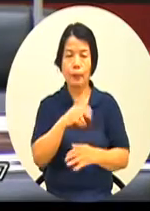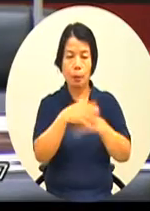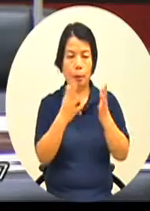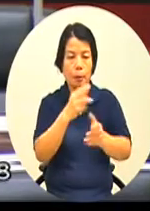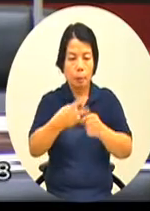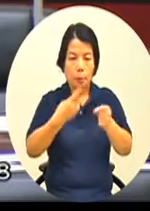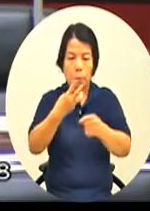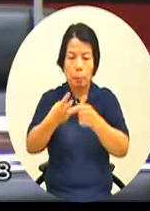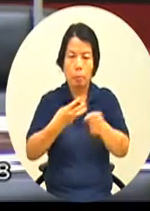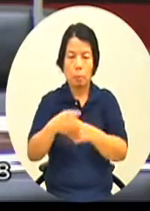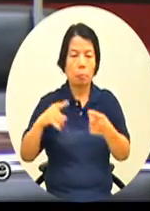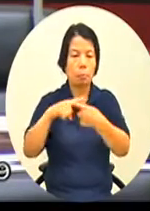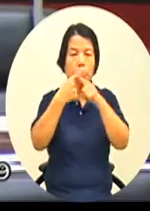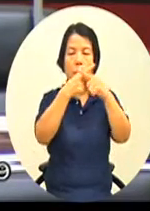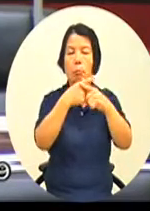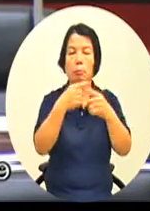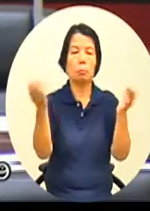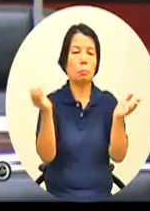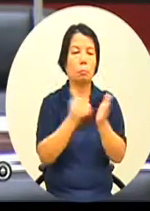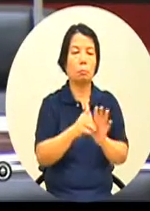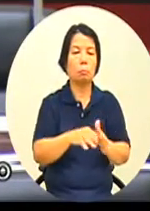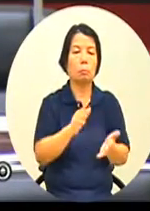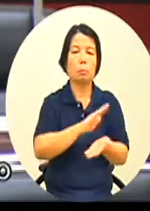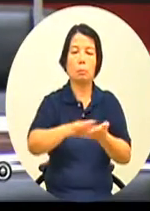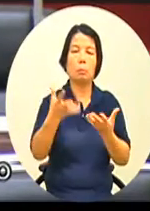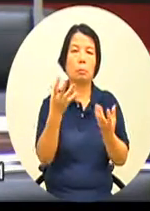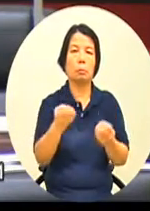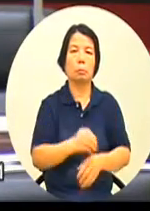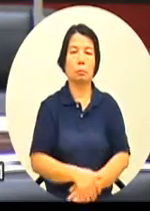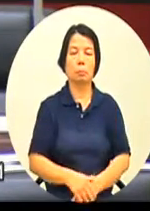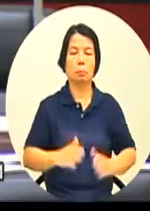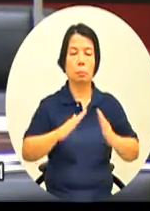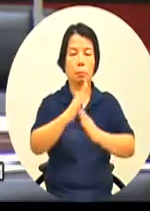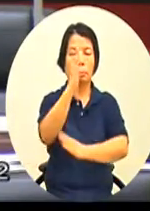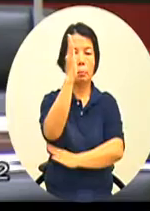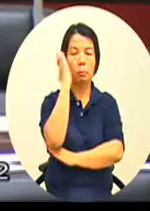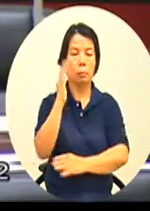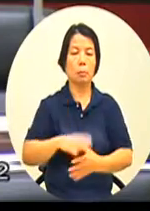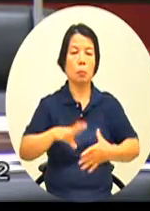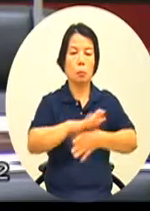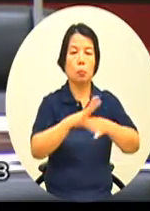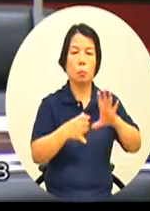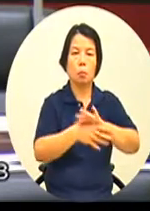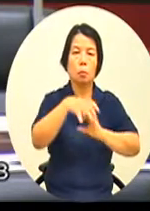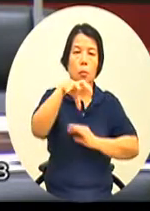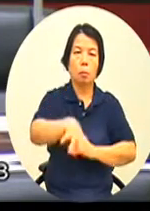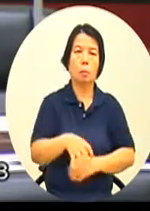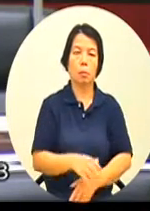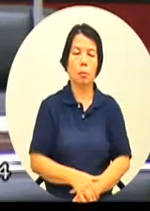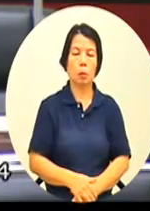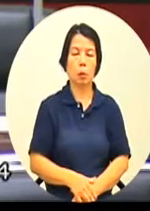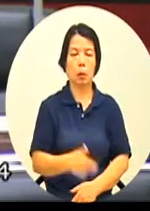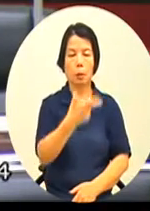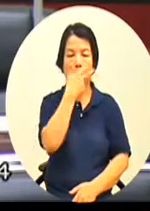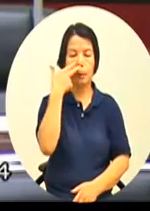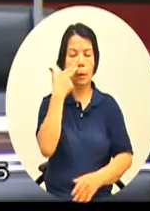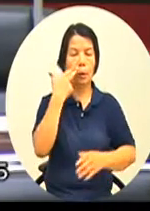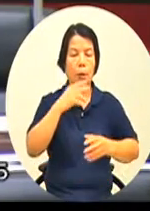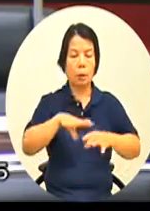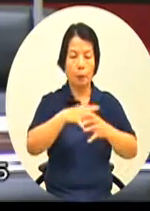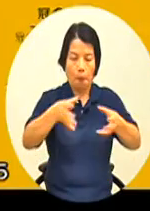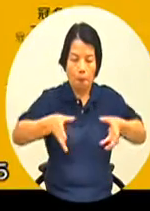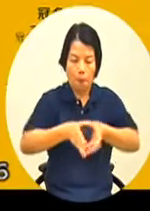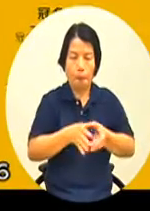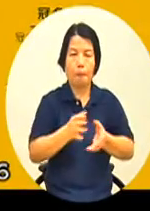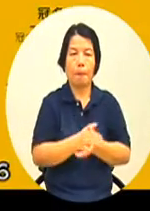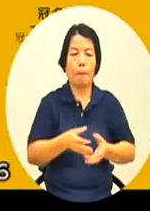议一直都还没解决。市政府呢，文化局呢，做了一个懒人包，就是用这个方式，没